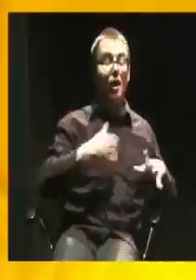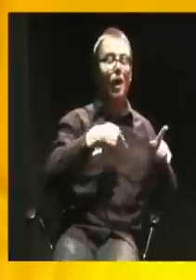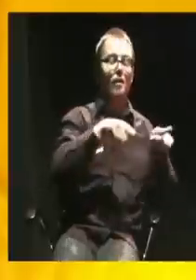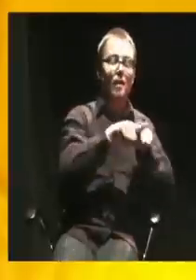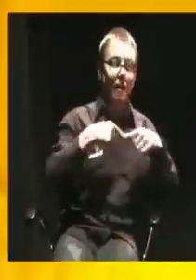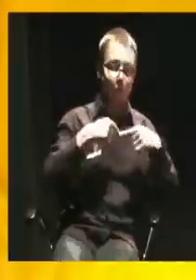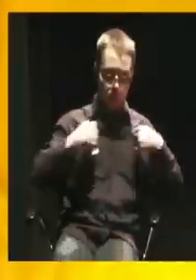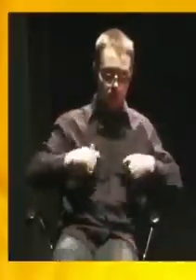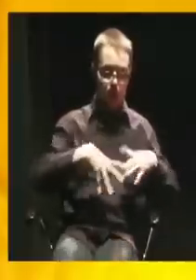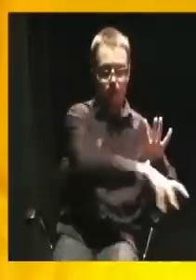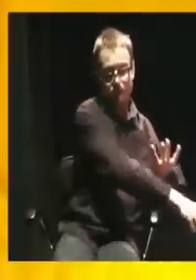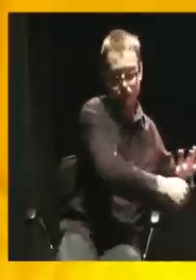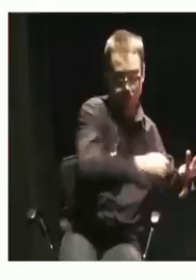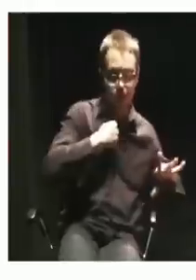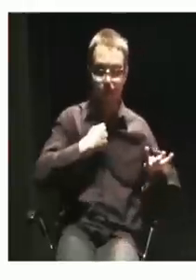I stałem się ochroniarzem.